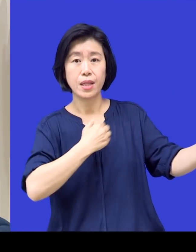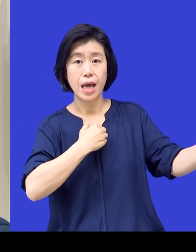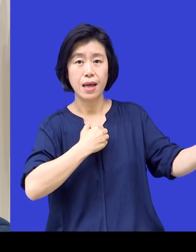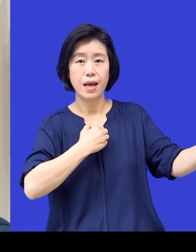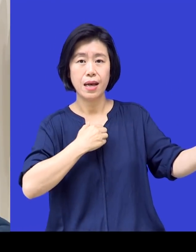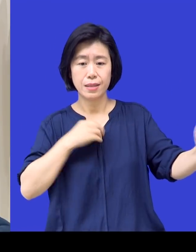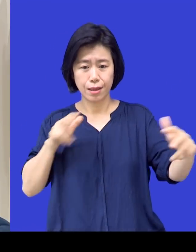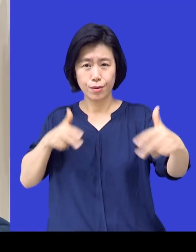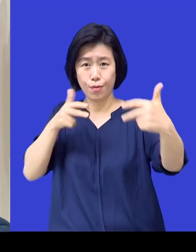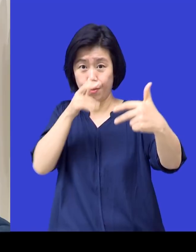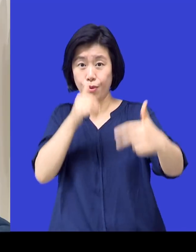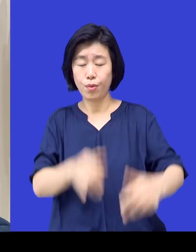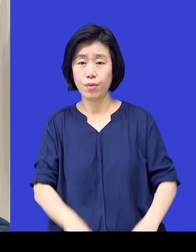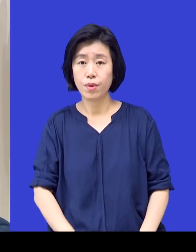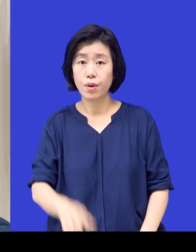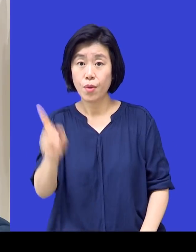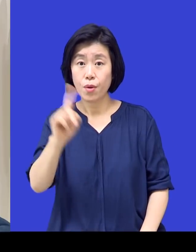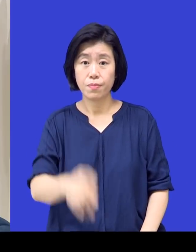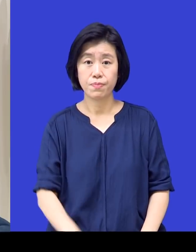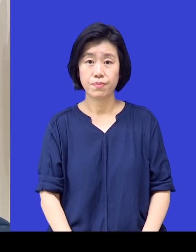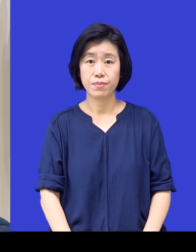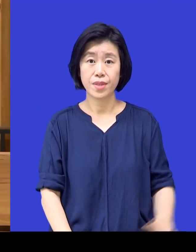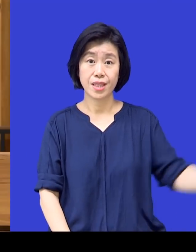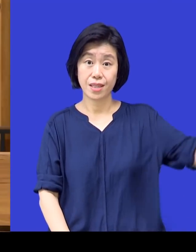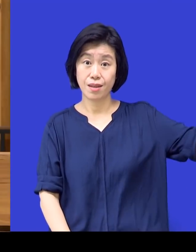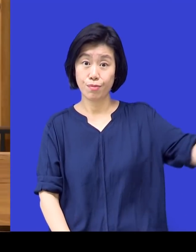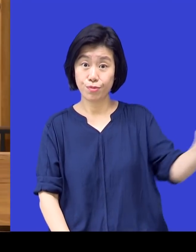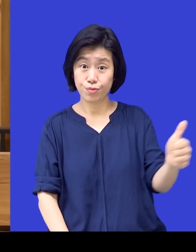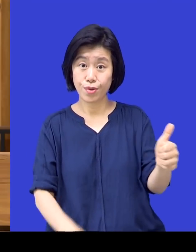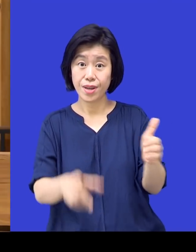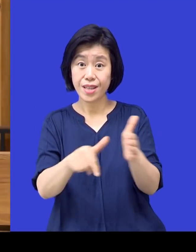자기한테 나타났어. 나타났는데 그게 뭐냐면 완치됐다는. 오.